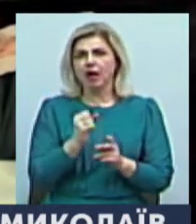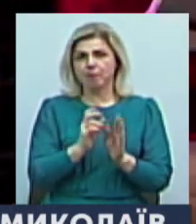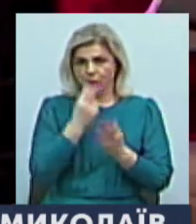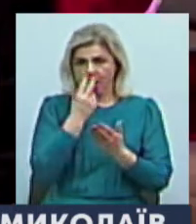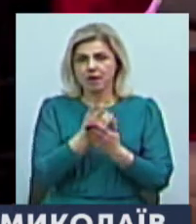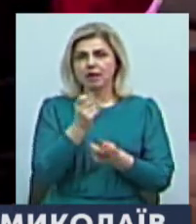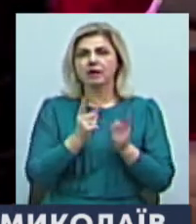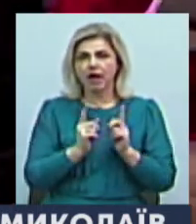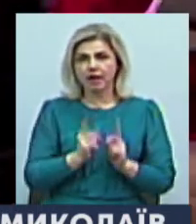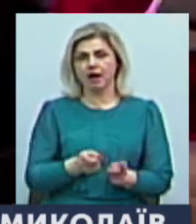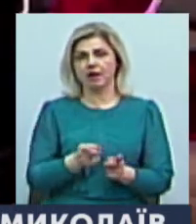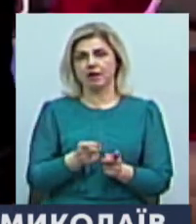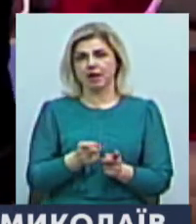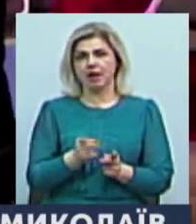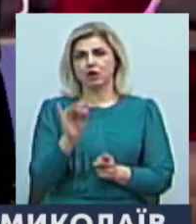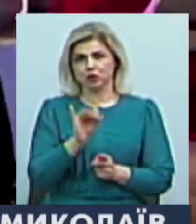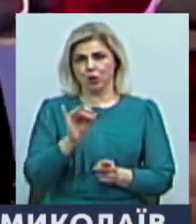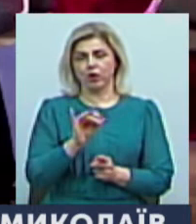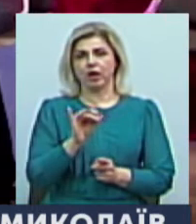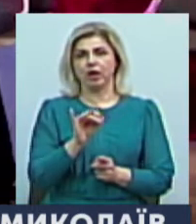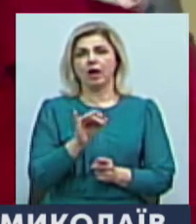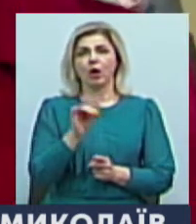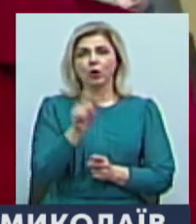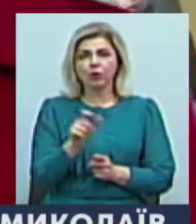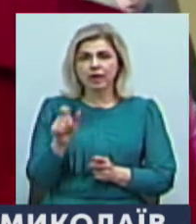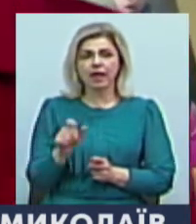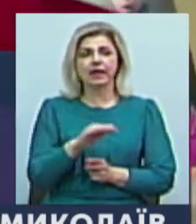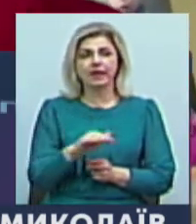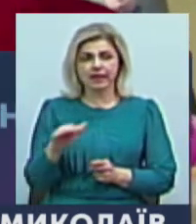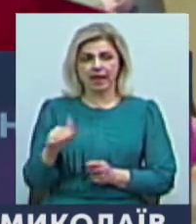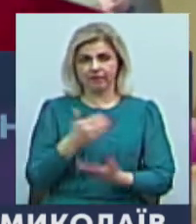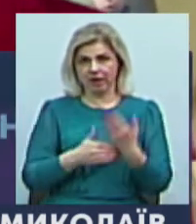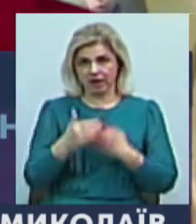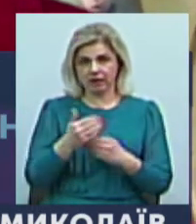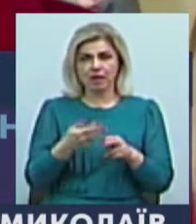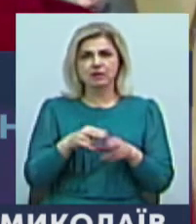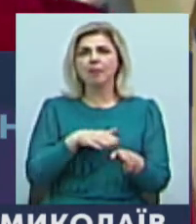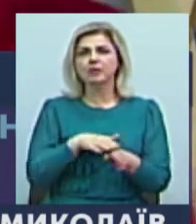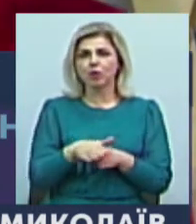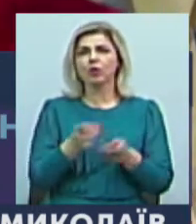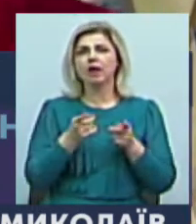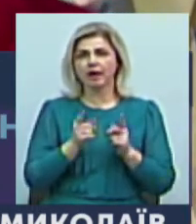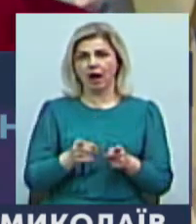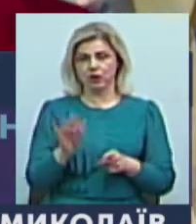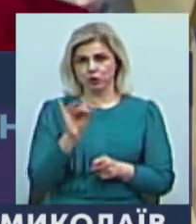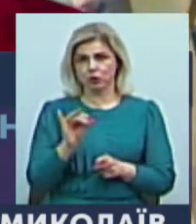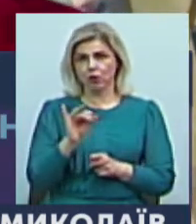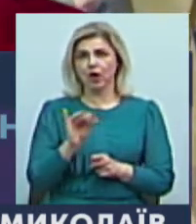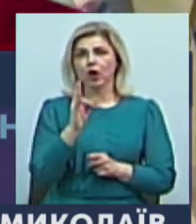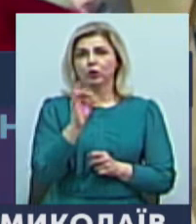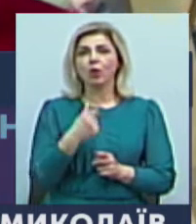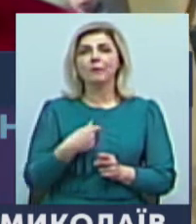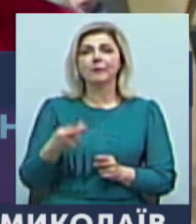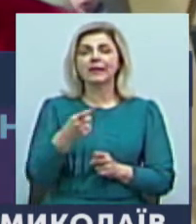батьків дітей-інвалідів. Це абсолютно реальні люди, абсолютно реальні історії. Ми, звісно, змінили імена, але